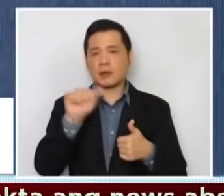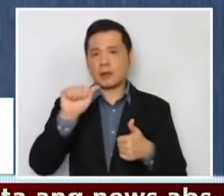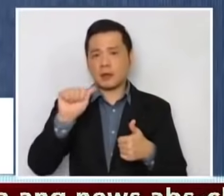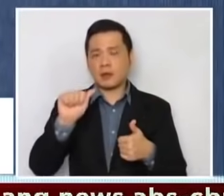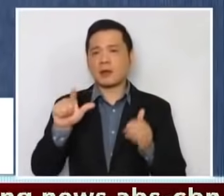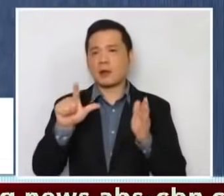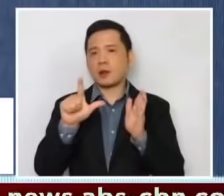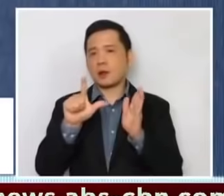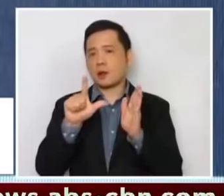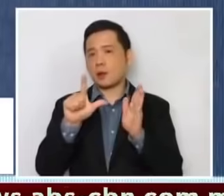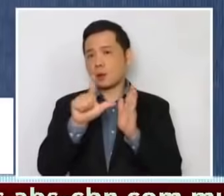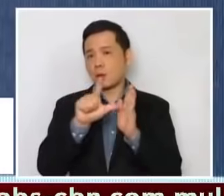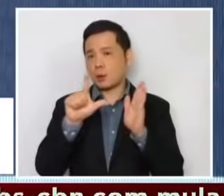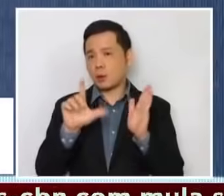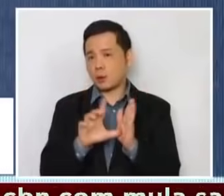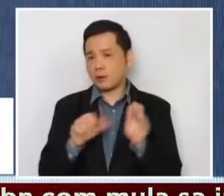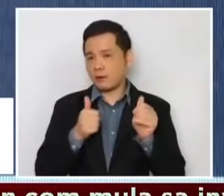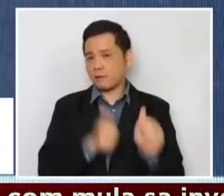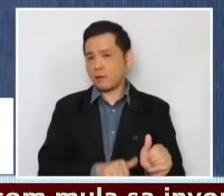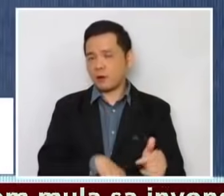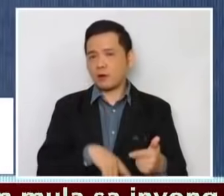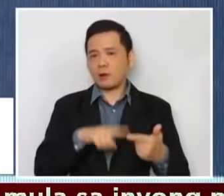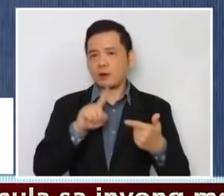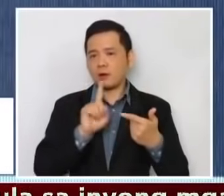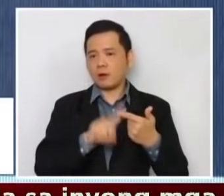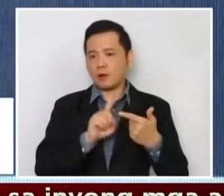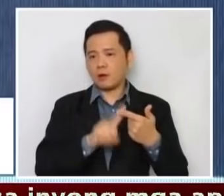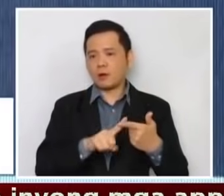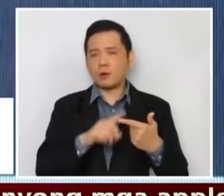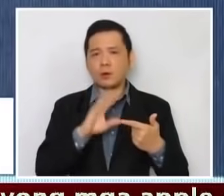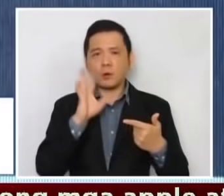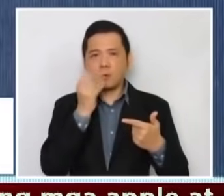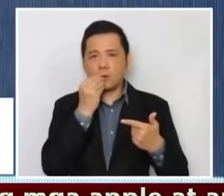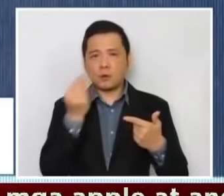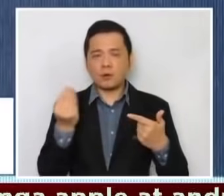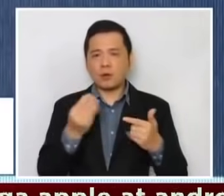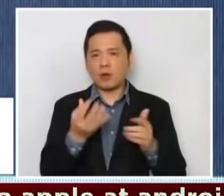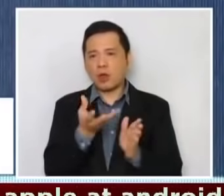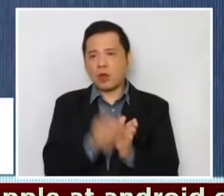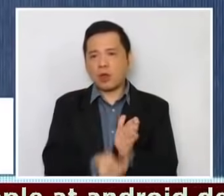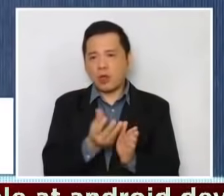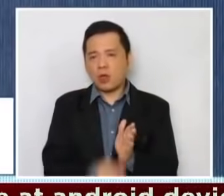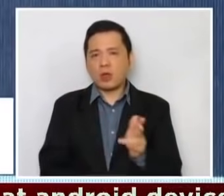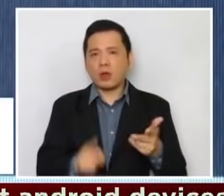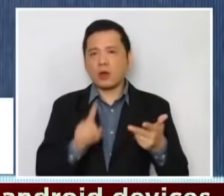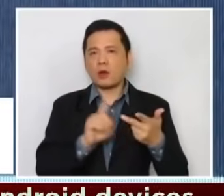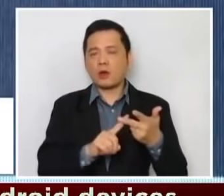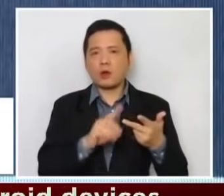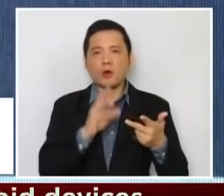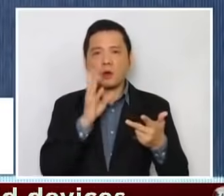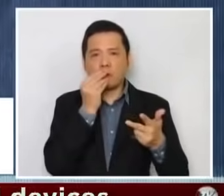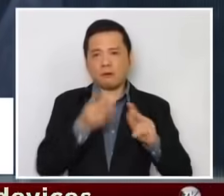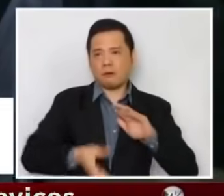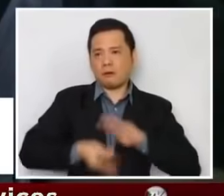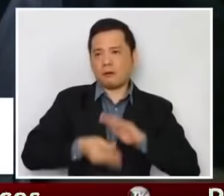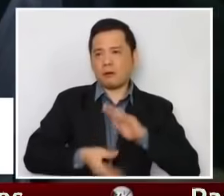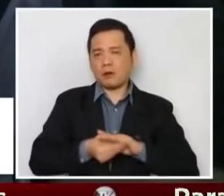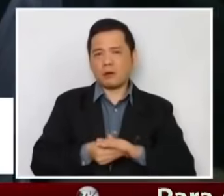mambabatas. B, mambubutas. C, mandurugas. Alin ang pipiliin nyo? Di yung